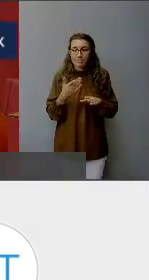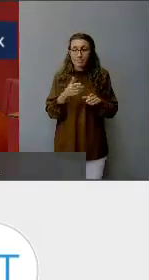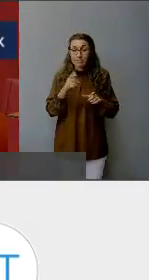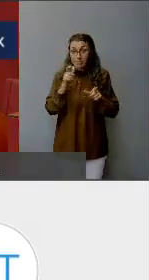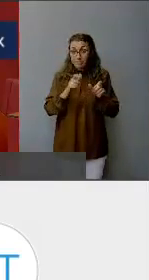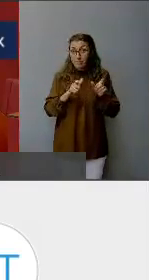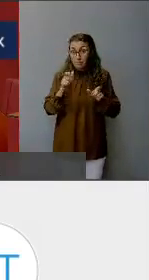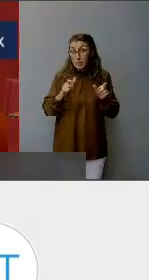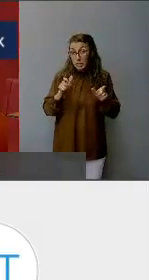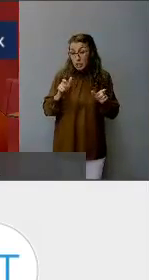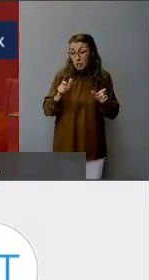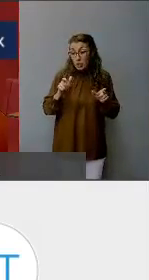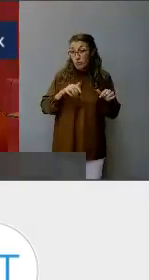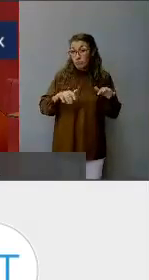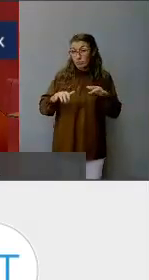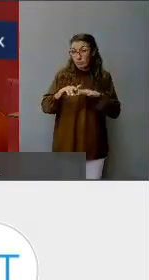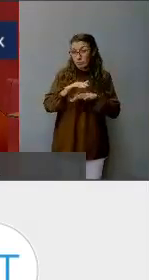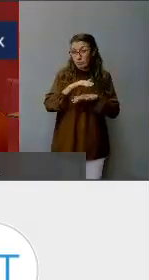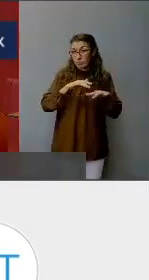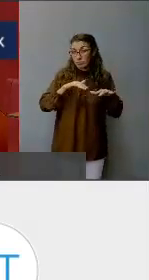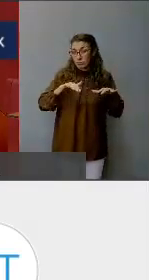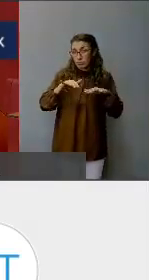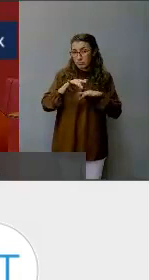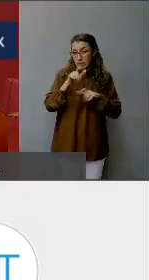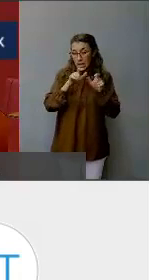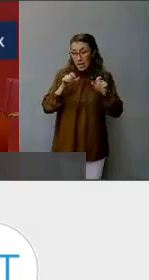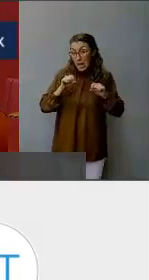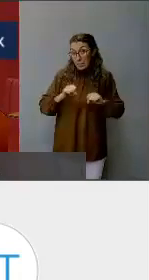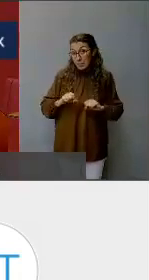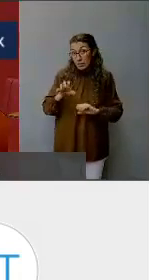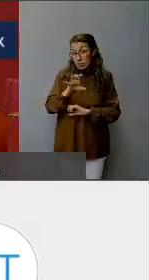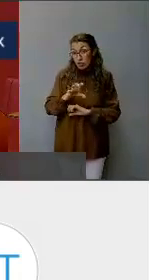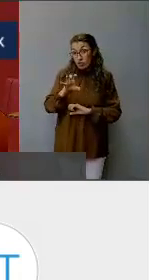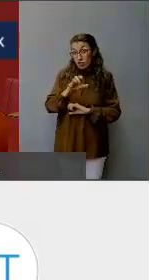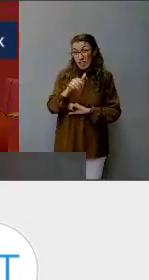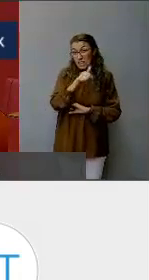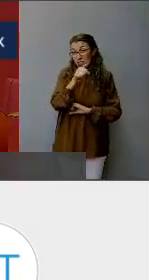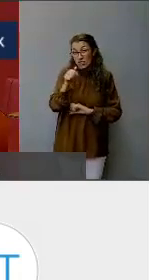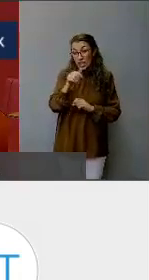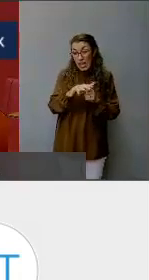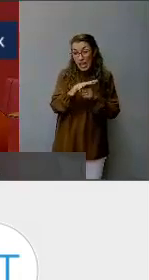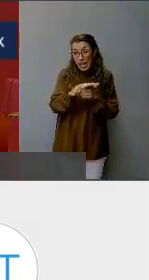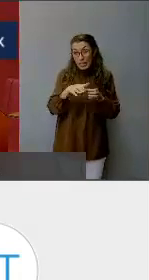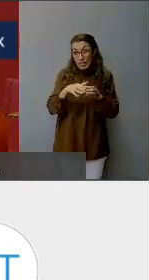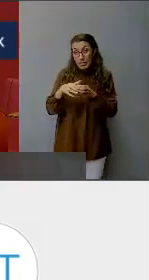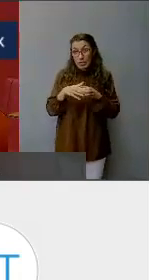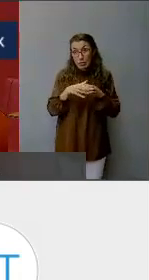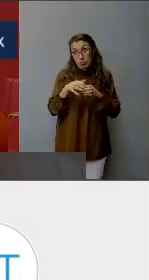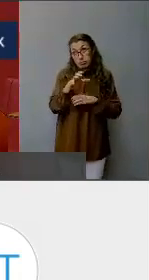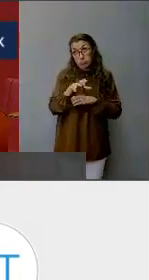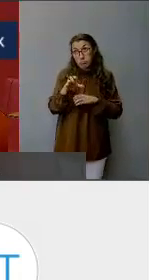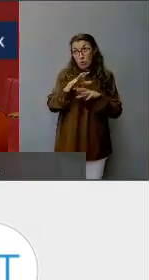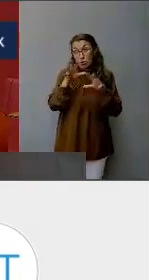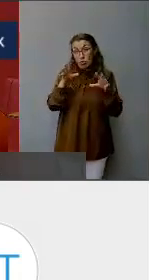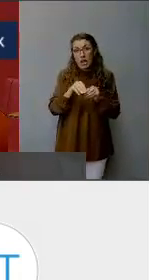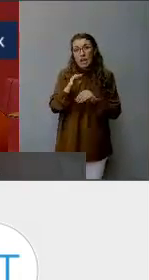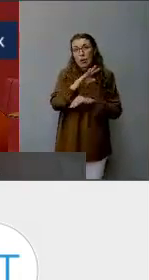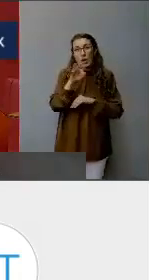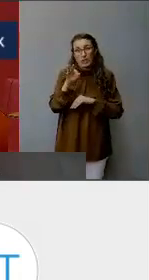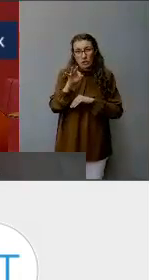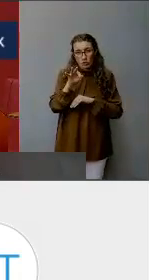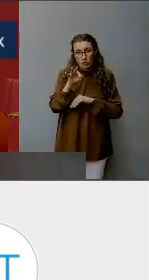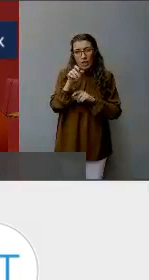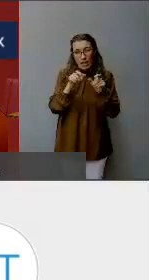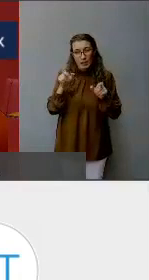residenti si parla di centro nuclei familiari per almeno 400 residenti i civici di